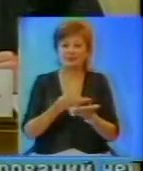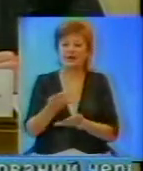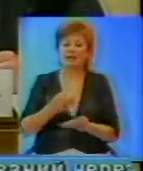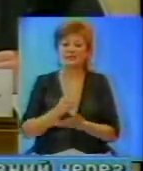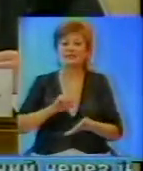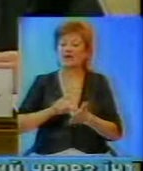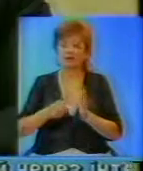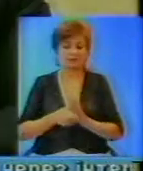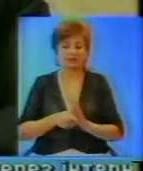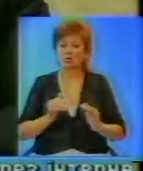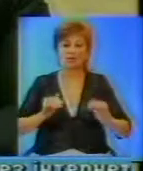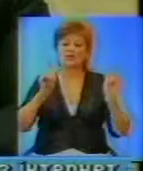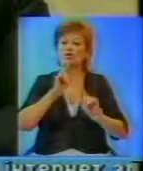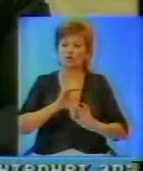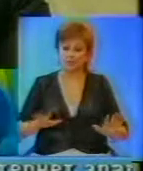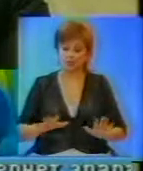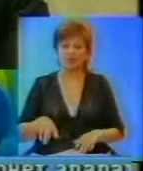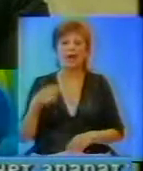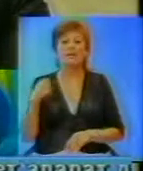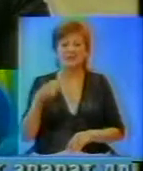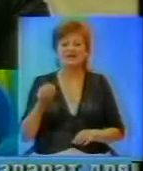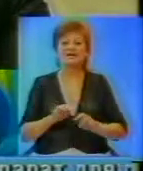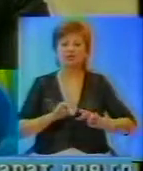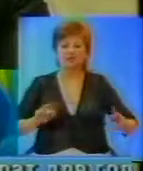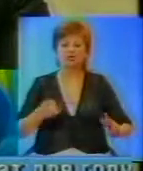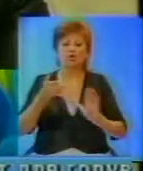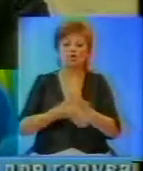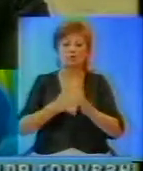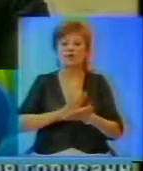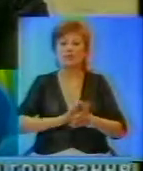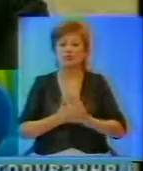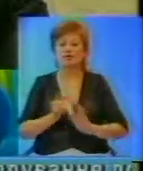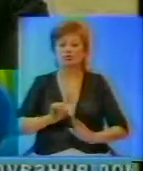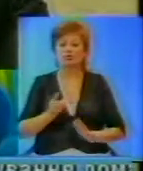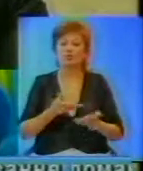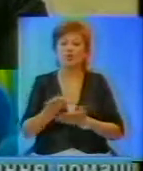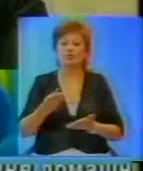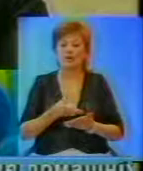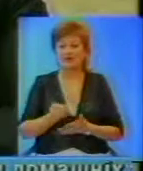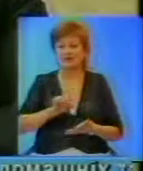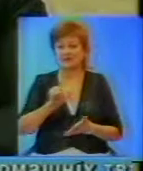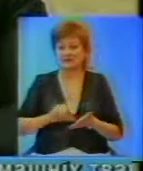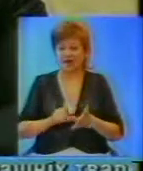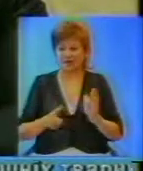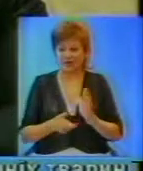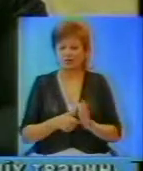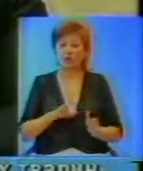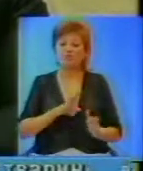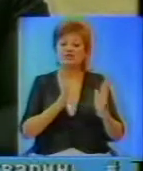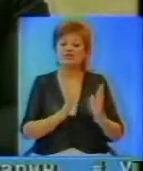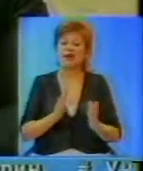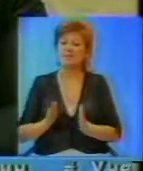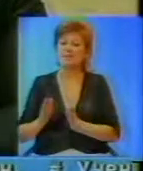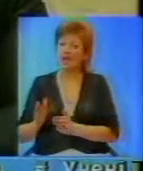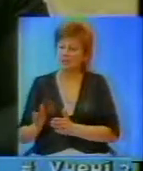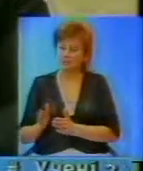мають підвищуватися. Президент і правительство відстоюють позицію про те, що тарифи повинні бути стабільними, і